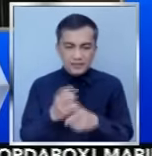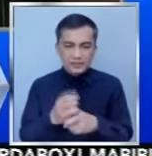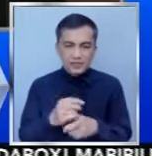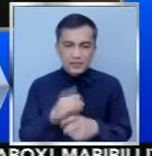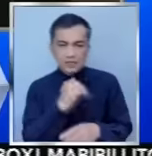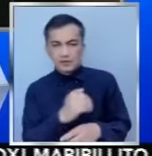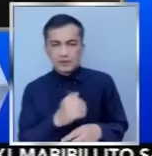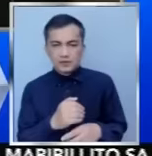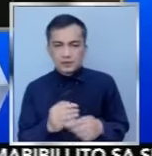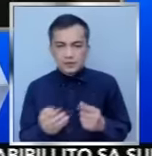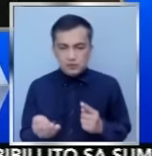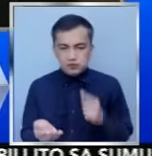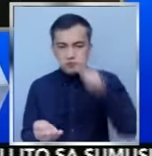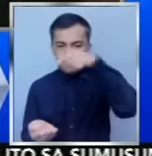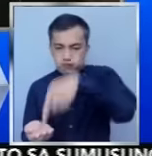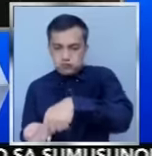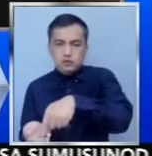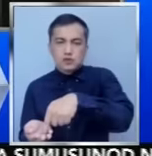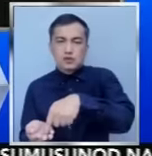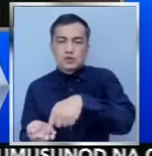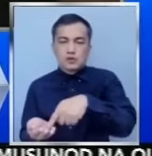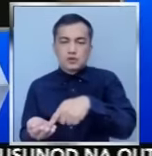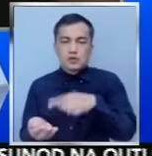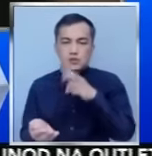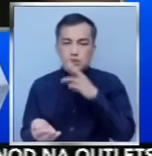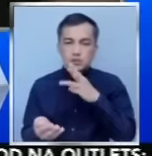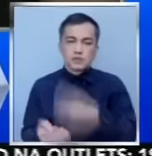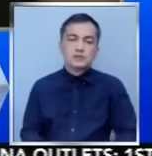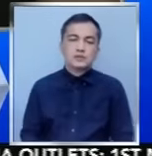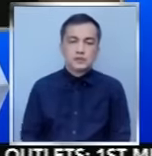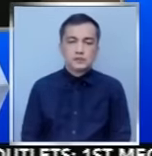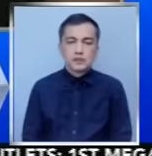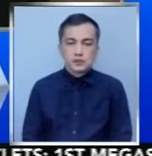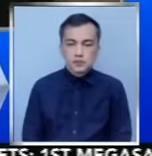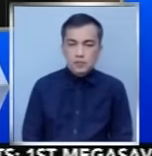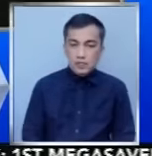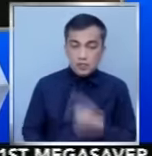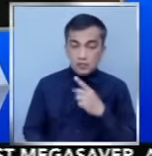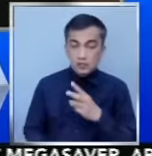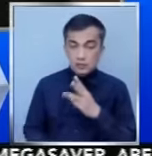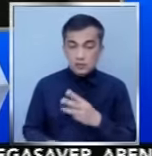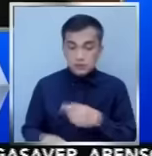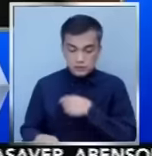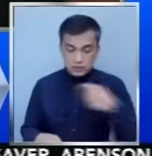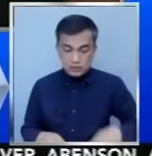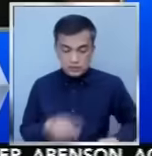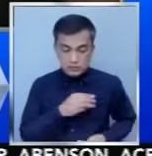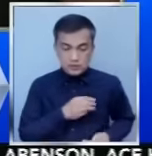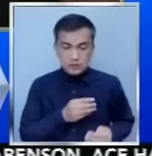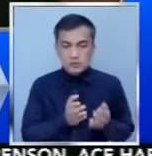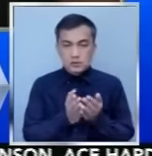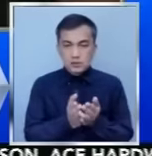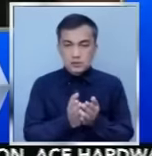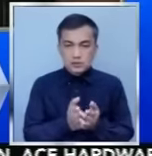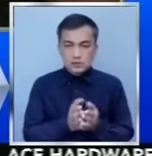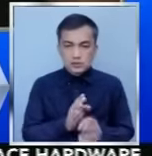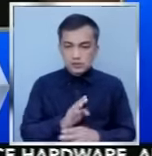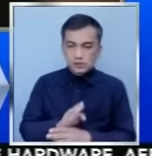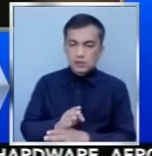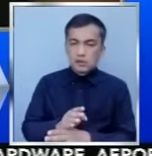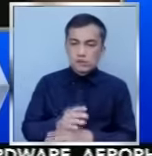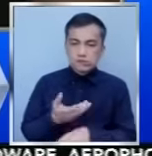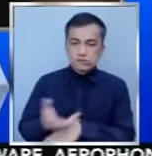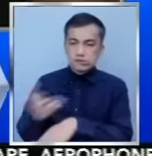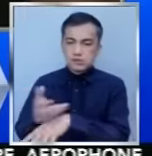talaga yyung tama ng water Canon yung kapag mga Chinese milicia vessel naman ang Nanggigil dito Pia ang